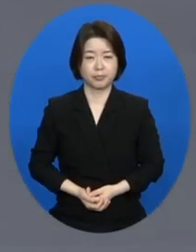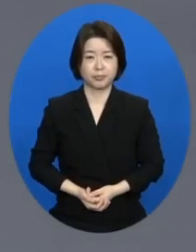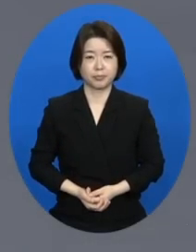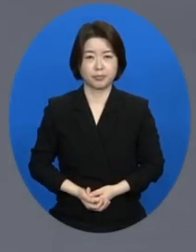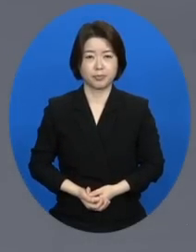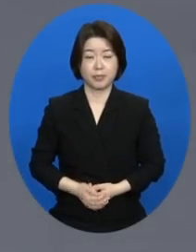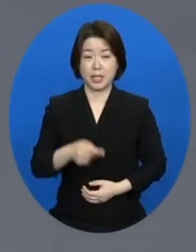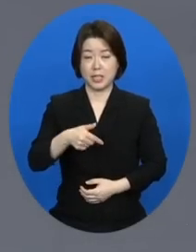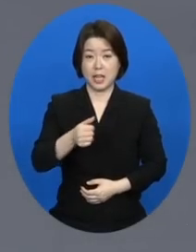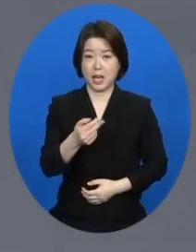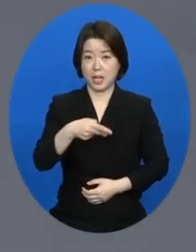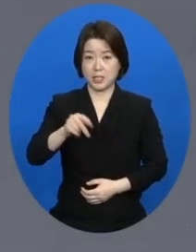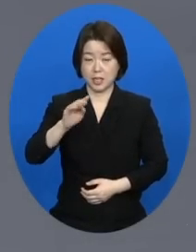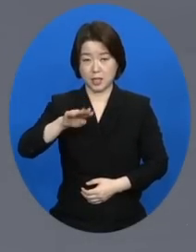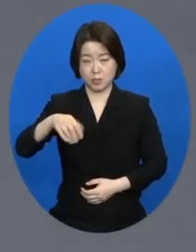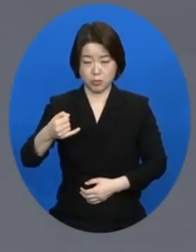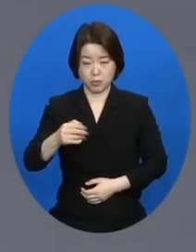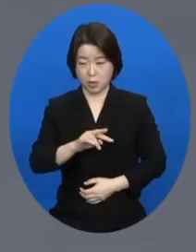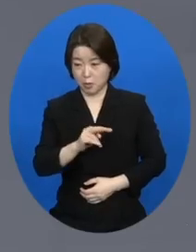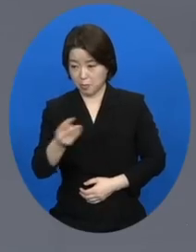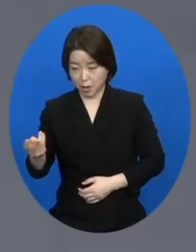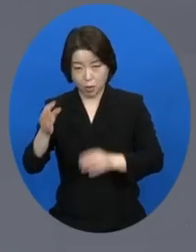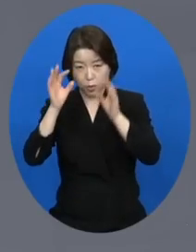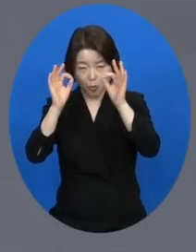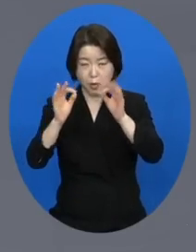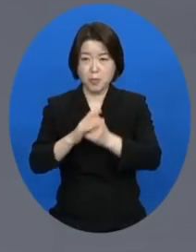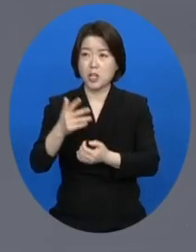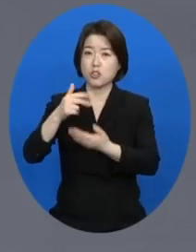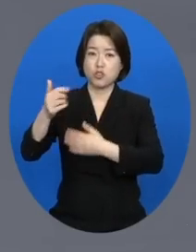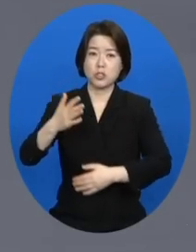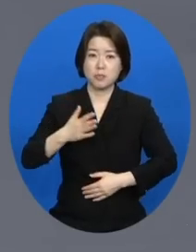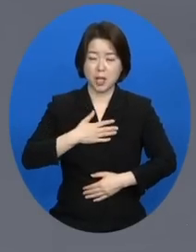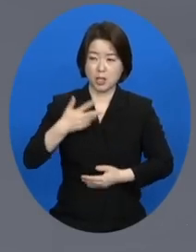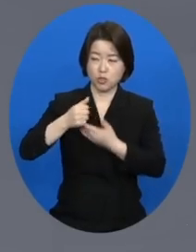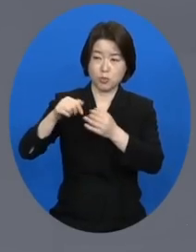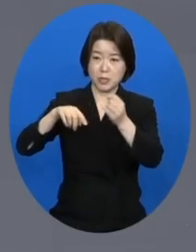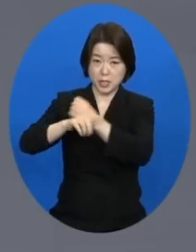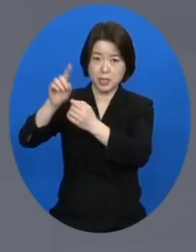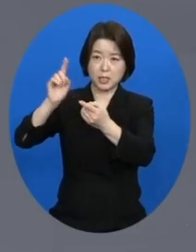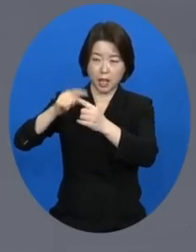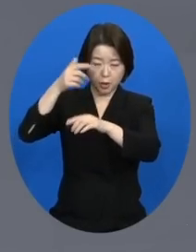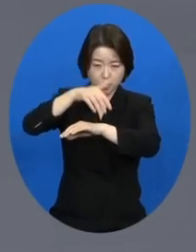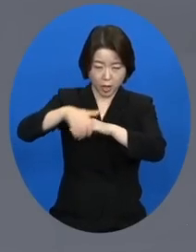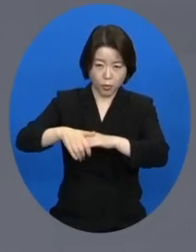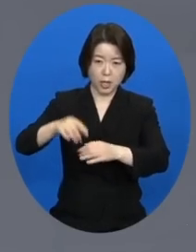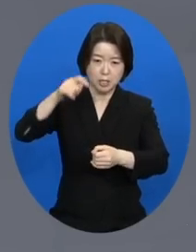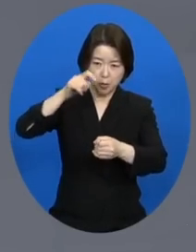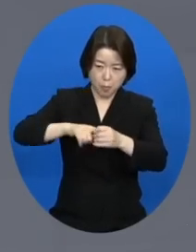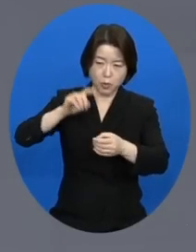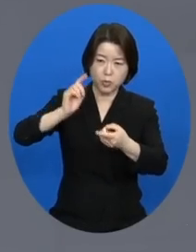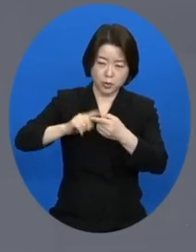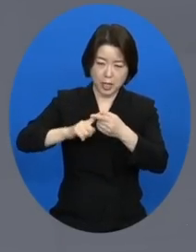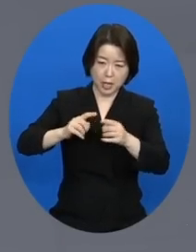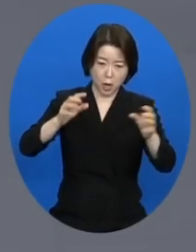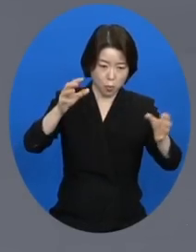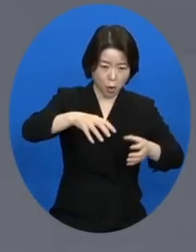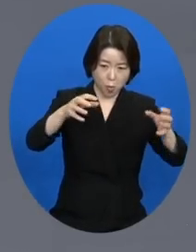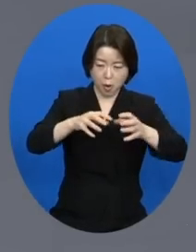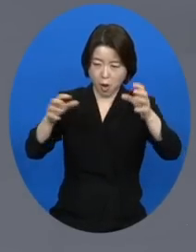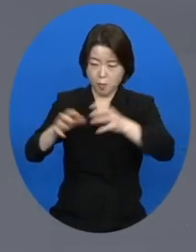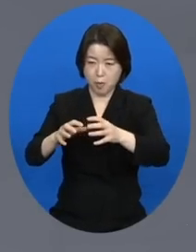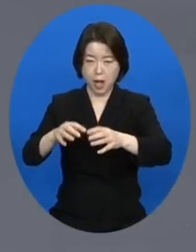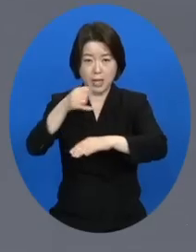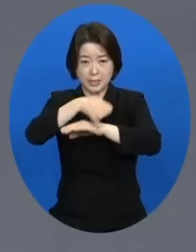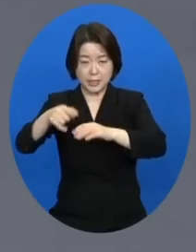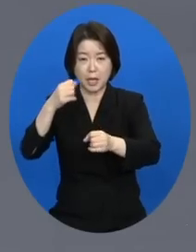이 하사부를 다시 바꾸어 보면 이런 겁니다. 주께서는 나를 주의 뜻대로 계획하시고 의도하시고 구성하시고